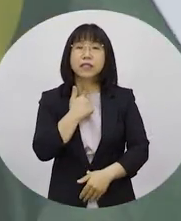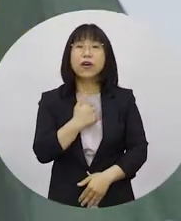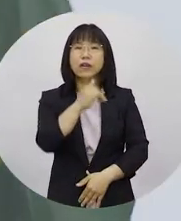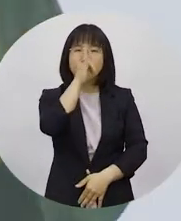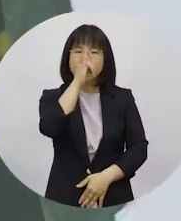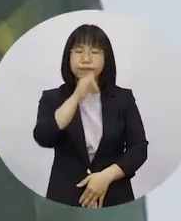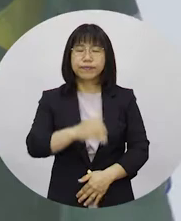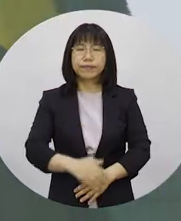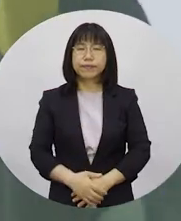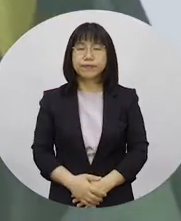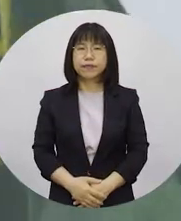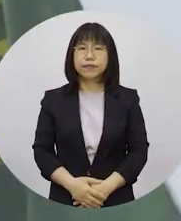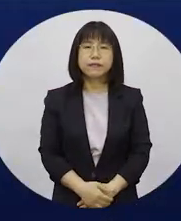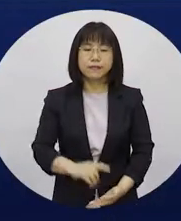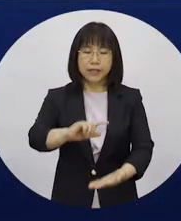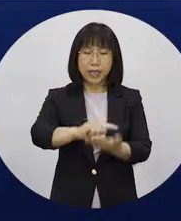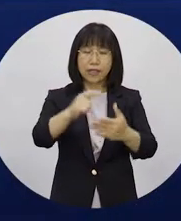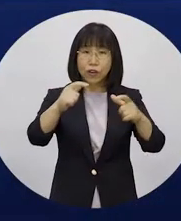있습니다.